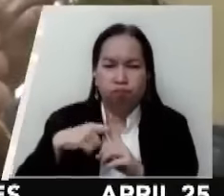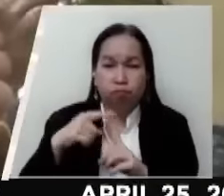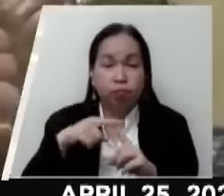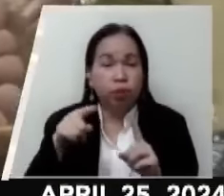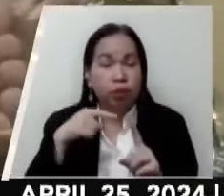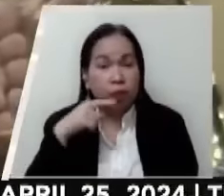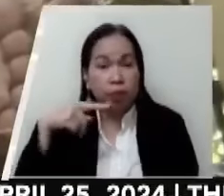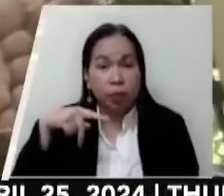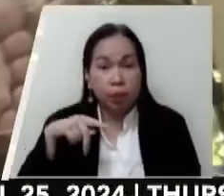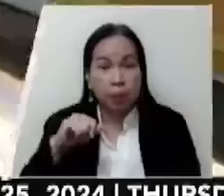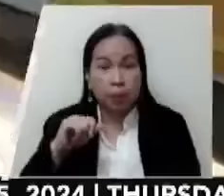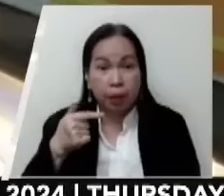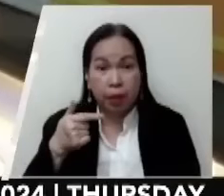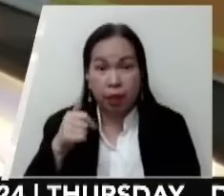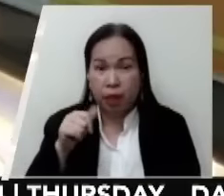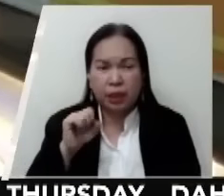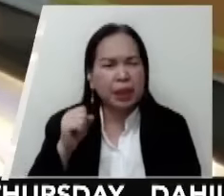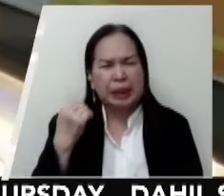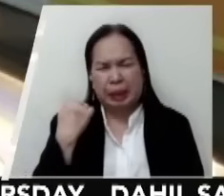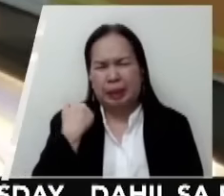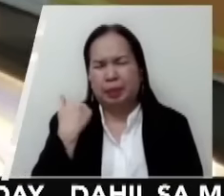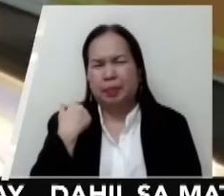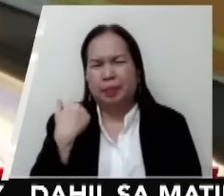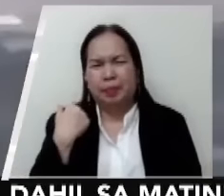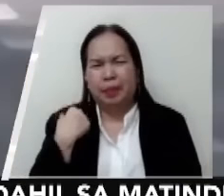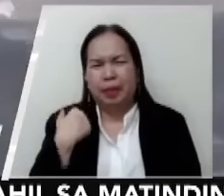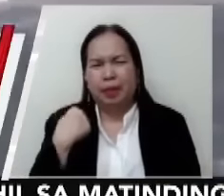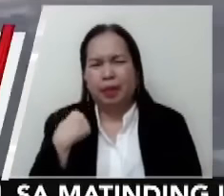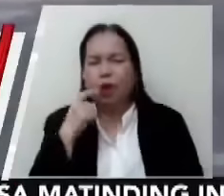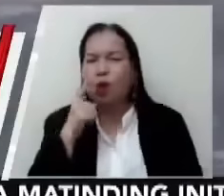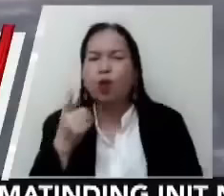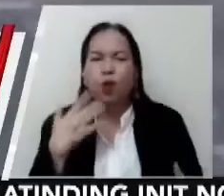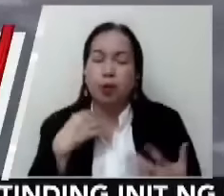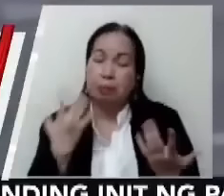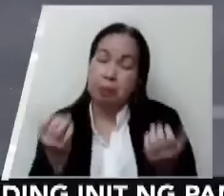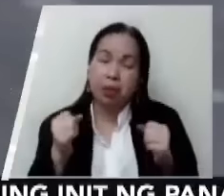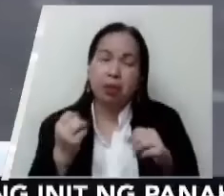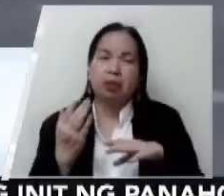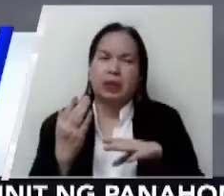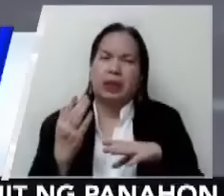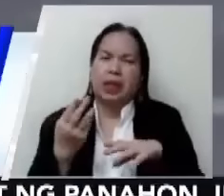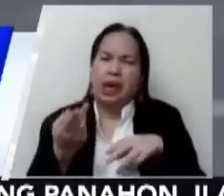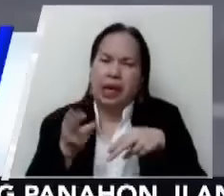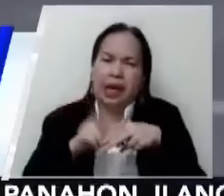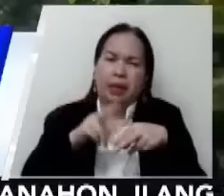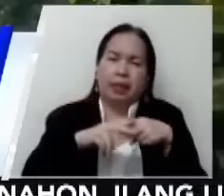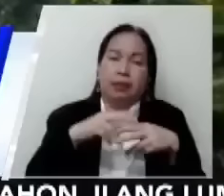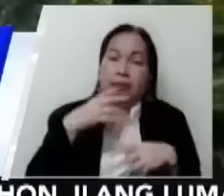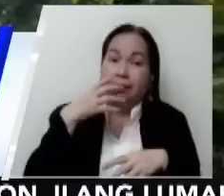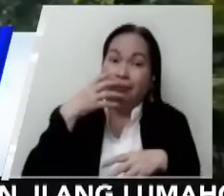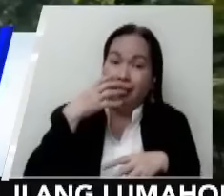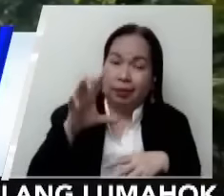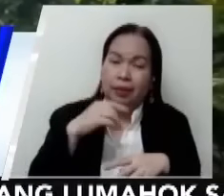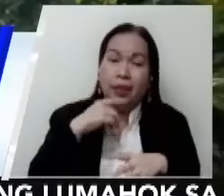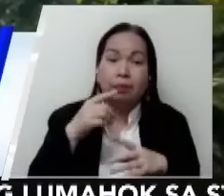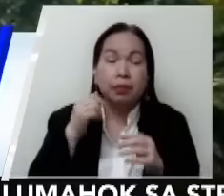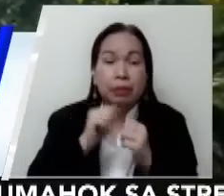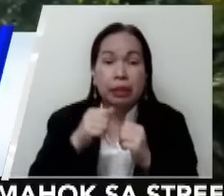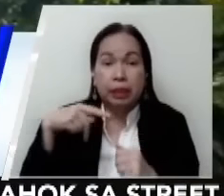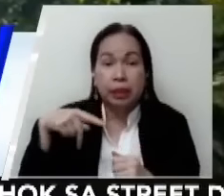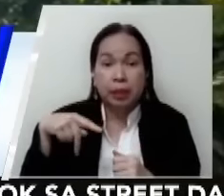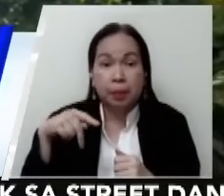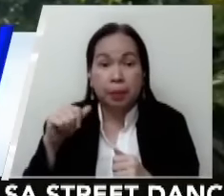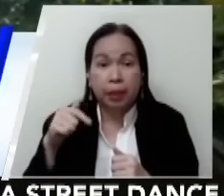para tawaging heat wave. Pwede po enhanced temperature. Sa definition kasi ng PAGASA sa heat wave, dapat plus